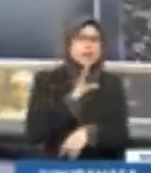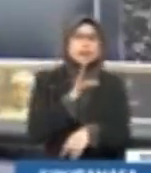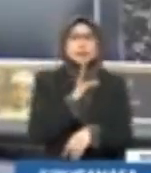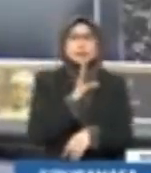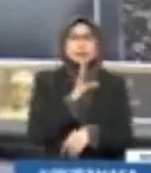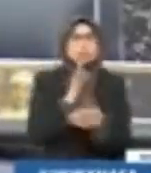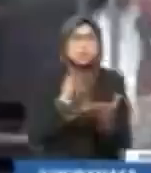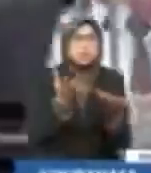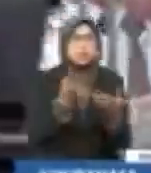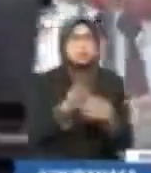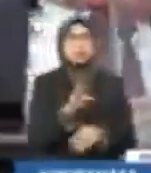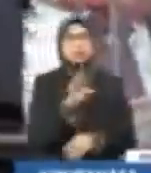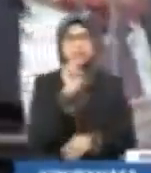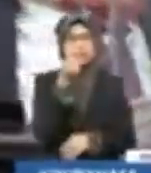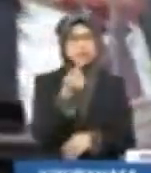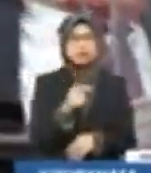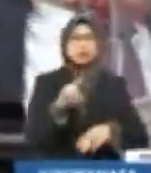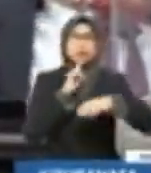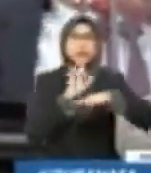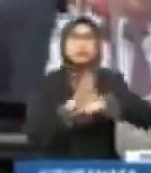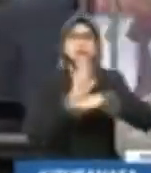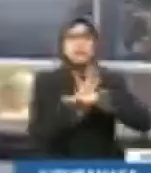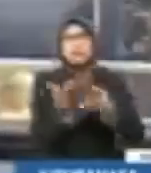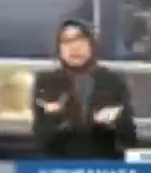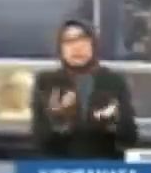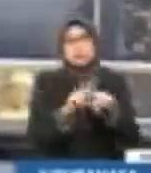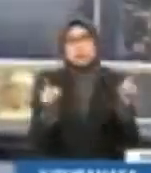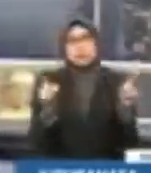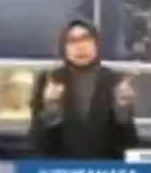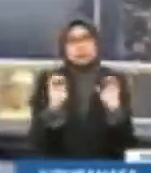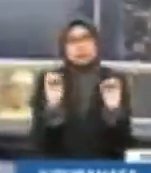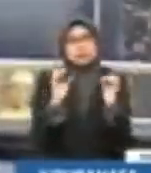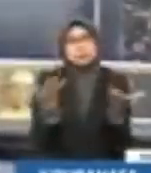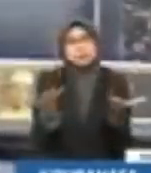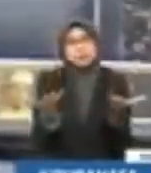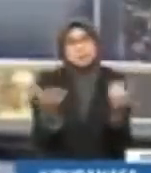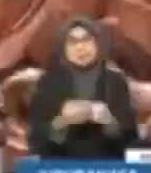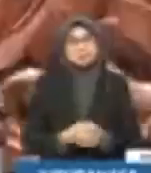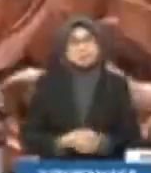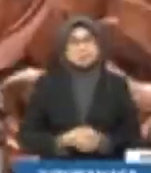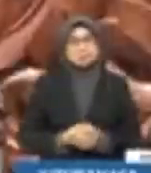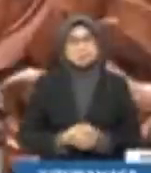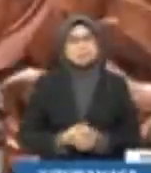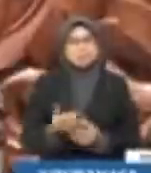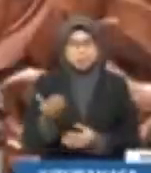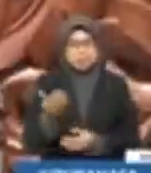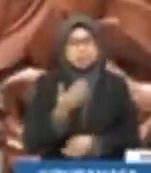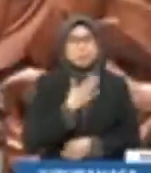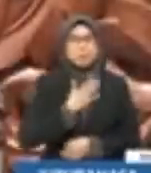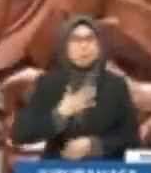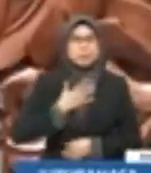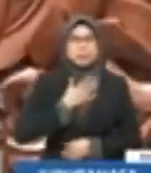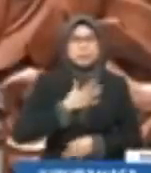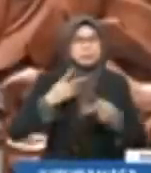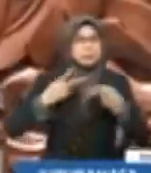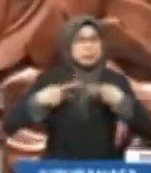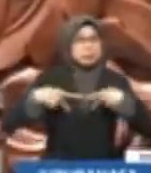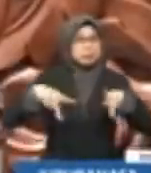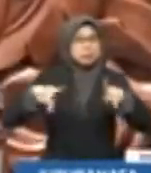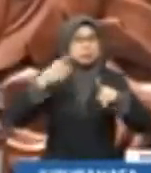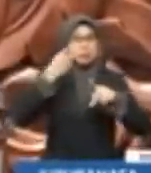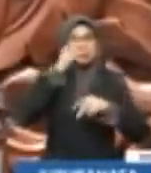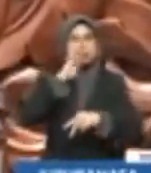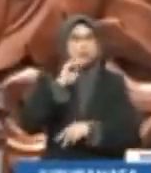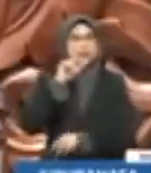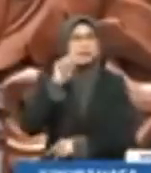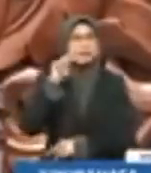tak serupa bikin. Buat manifesto berpuluh-puluh. YB, Yang Berhormat, tolong. Peluang untuk